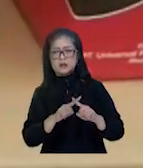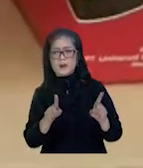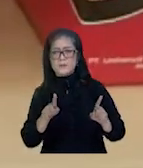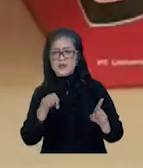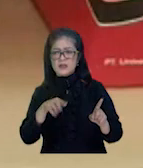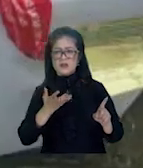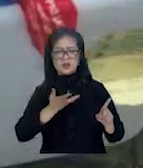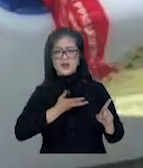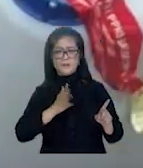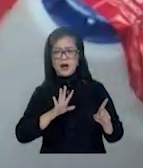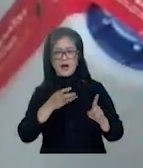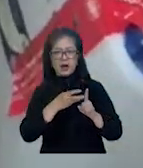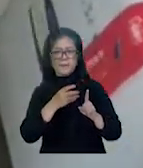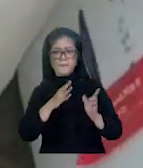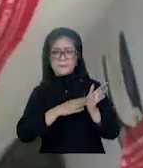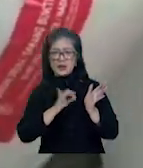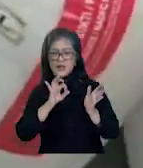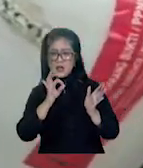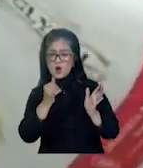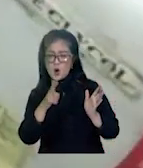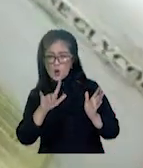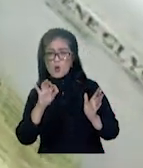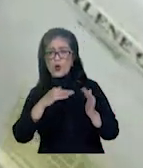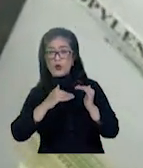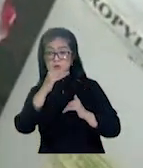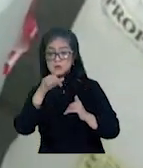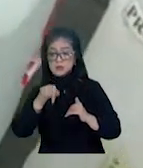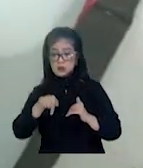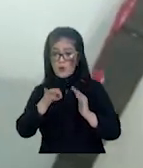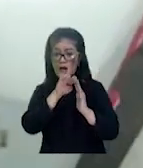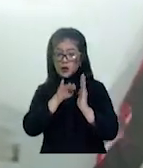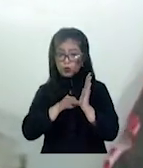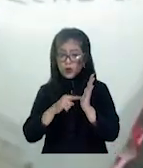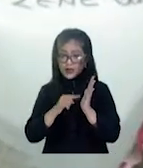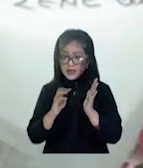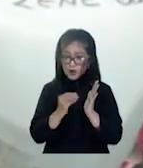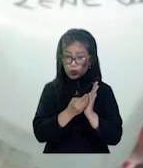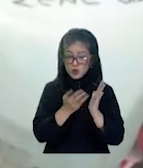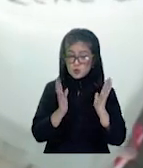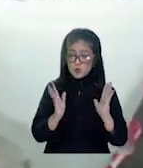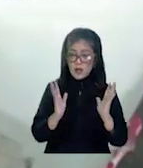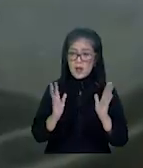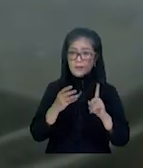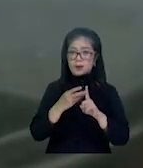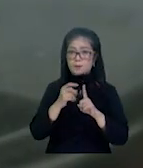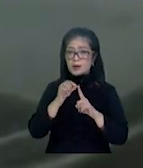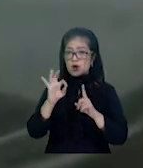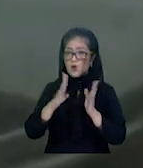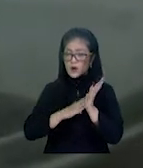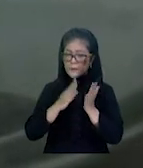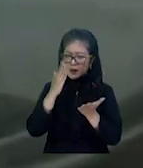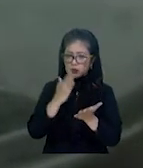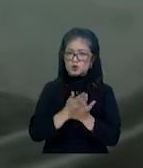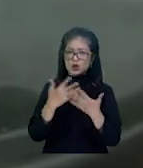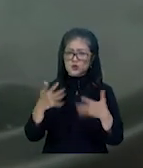aman. Pihak perusahaan mengklaim selama ini telah menjalankan prosedur sesuai yang ditetapkan BPOM terkait cara pembuatan obat yang